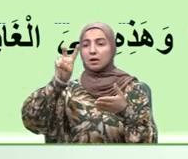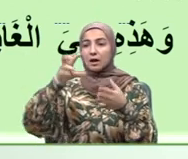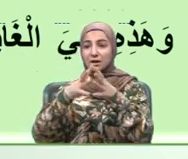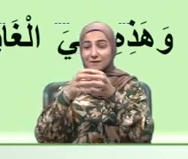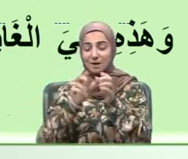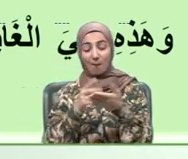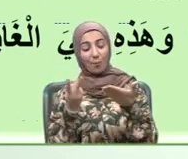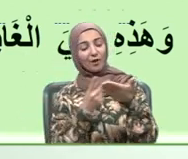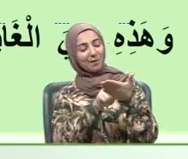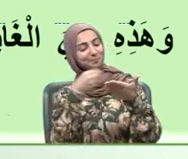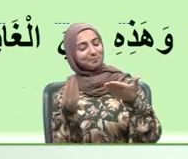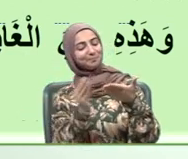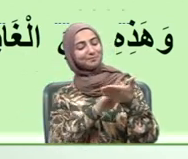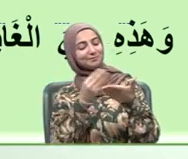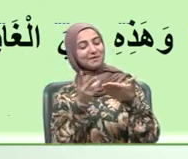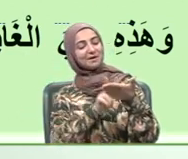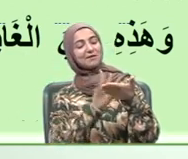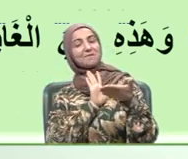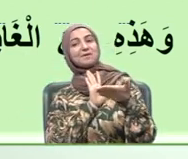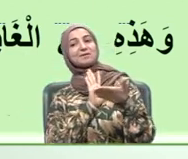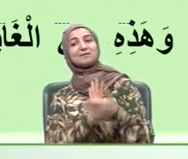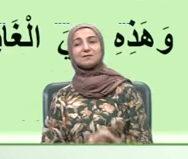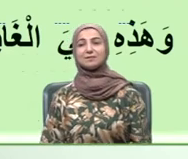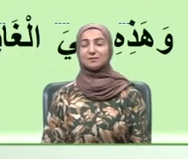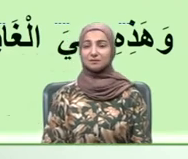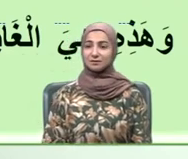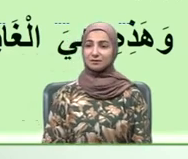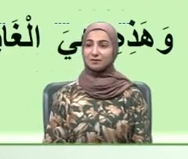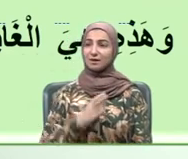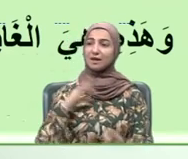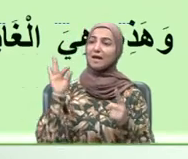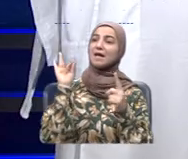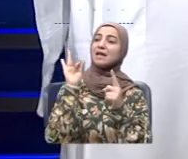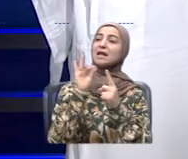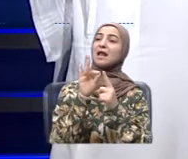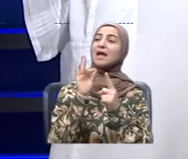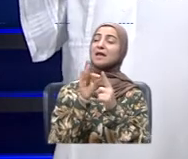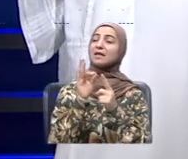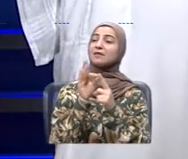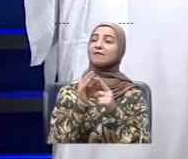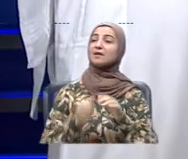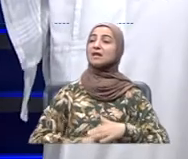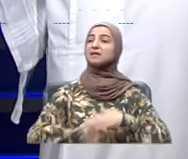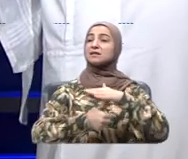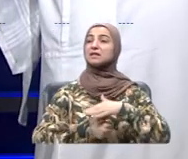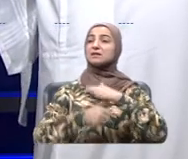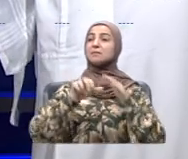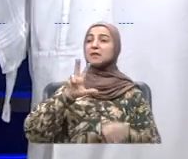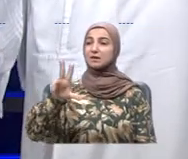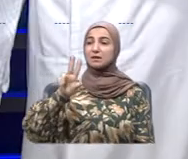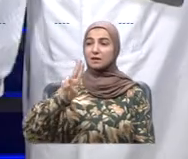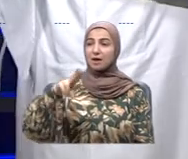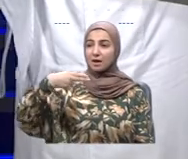الأسباب؟ وهذه هي الغاية الأساسية من التعقيب الصحفي، أن يضيف على